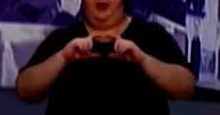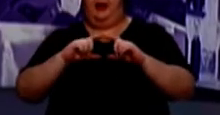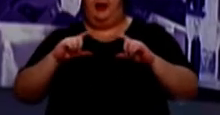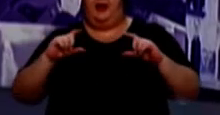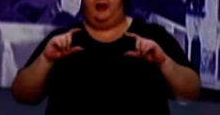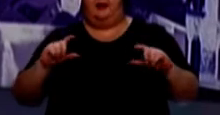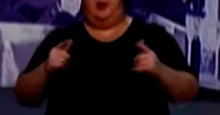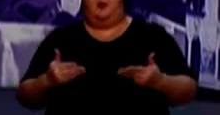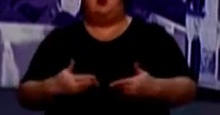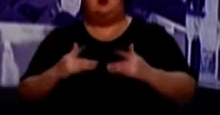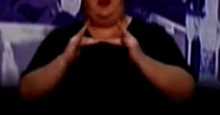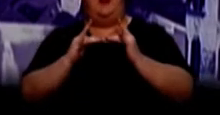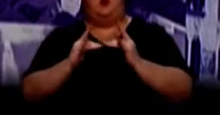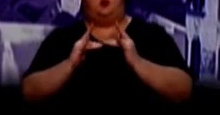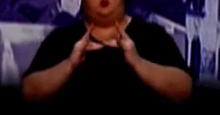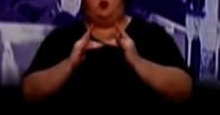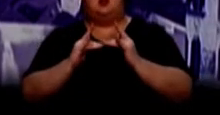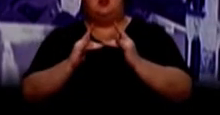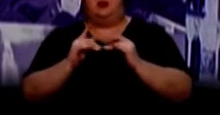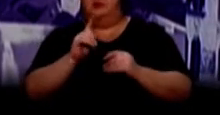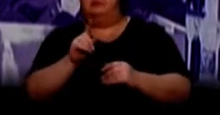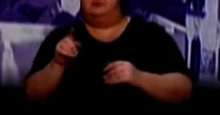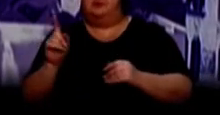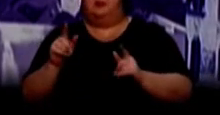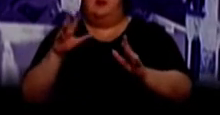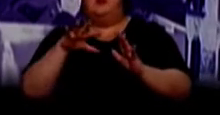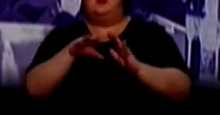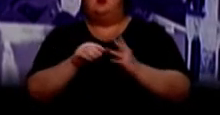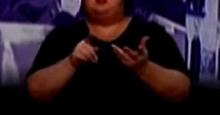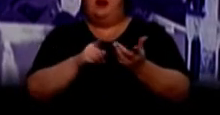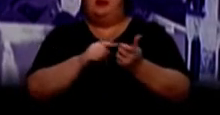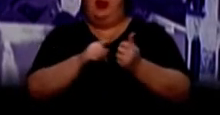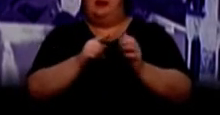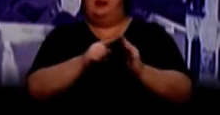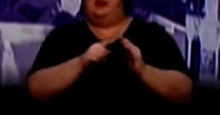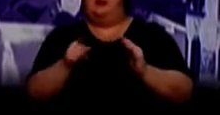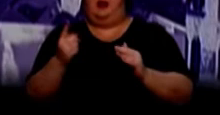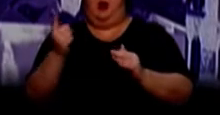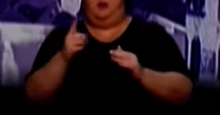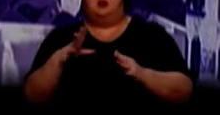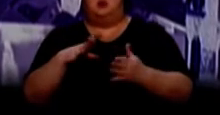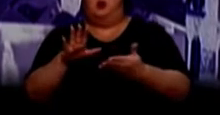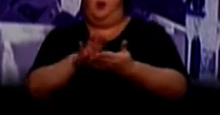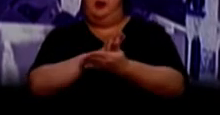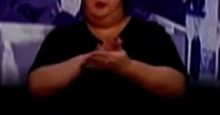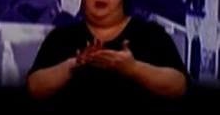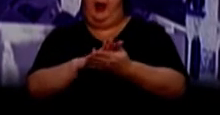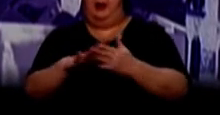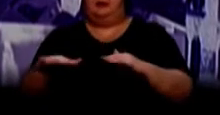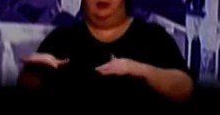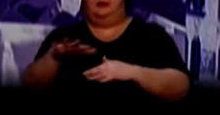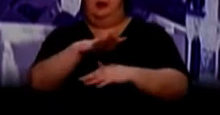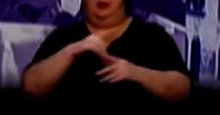жителів гуртожитків. Він включає в себе декілька етапів цей проєкт. Перше – це було прибирання території